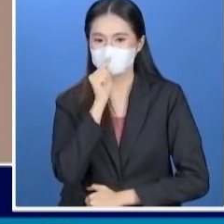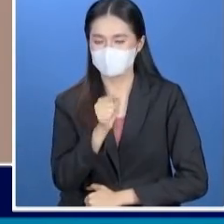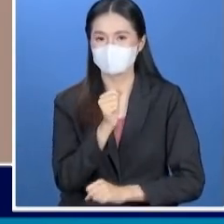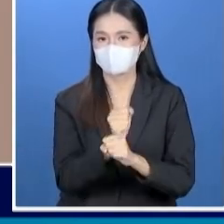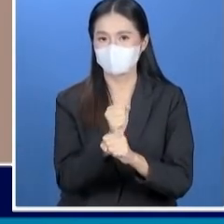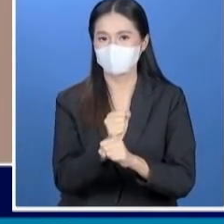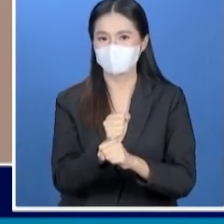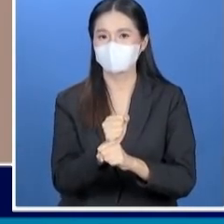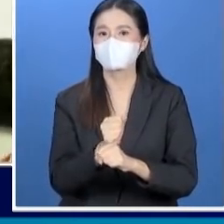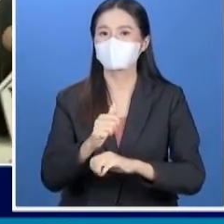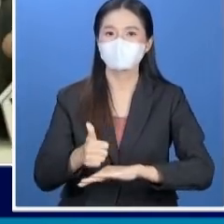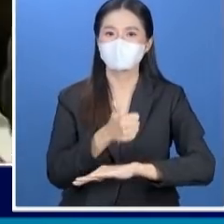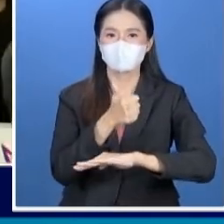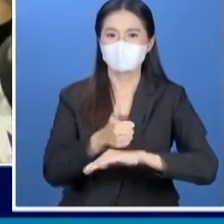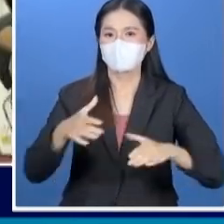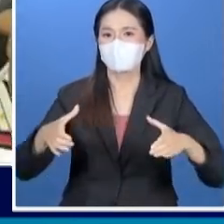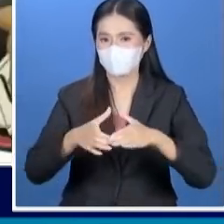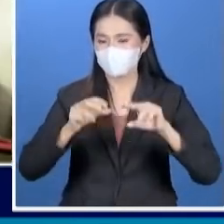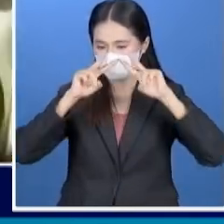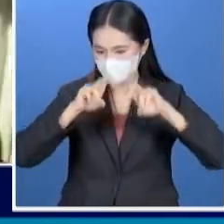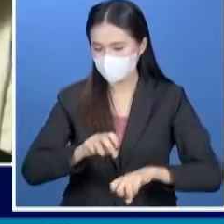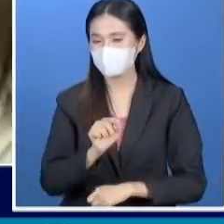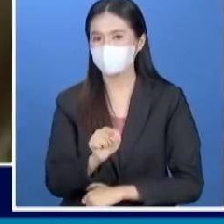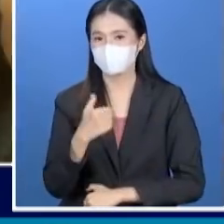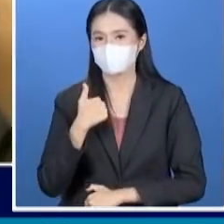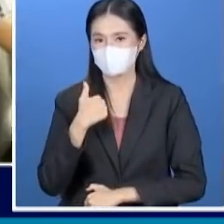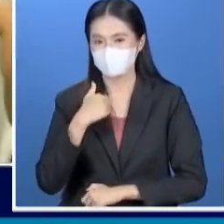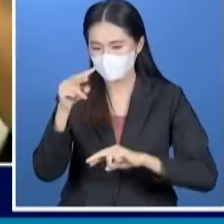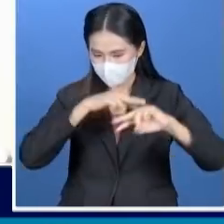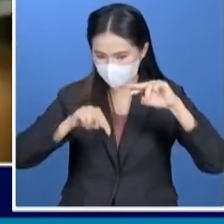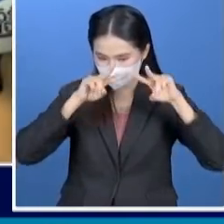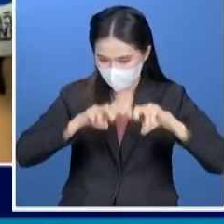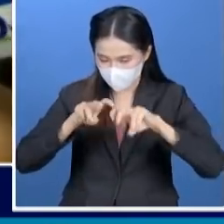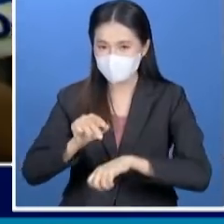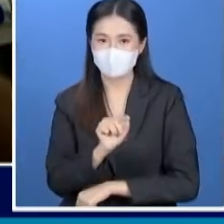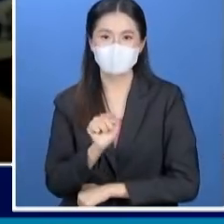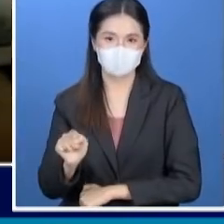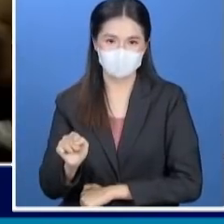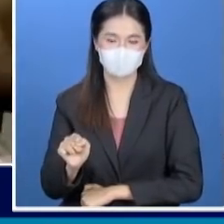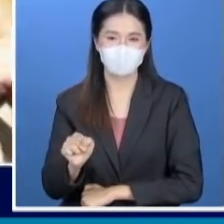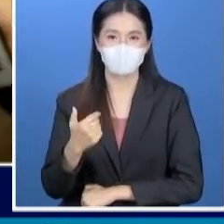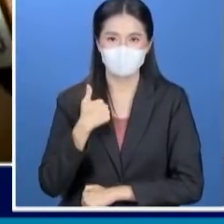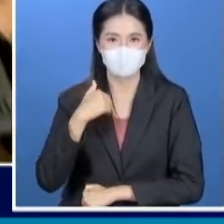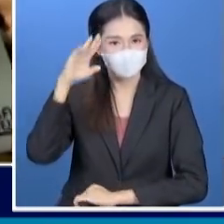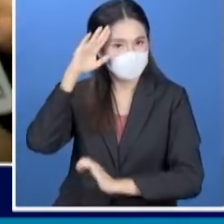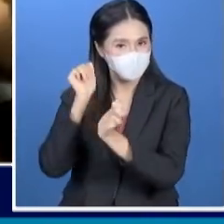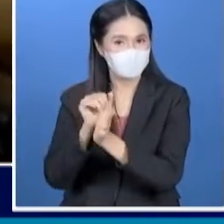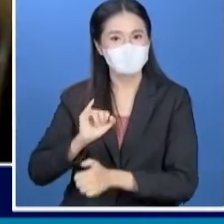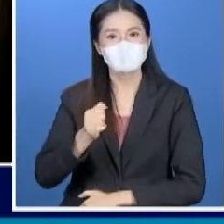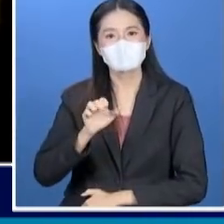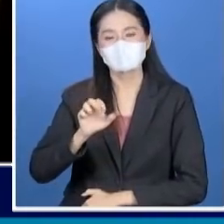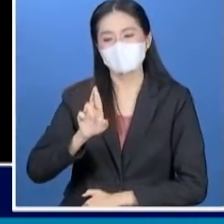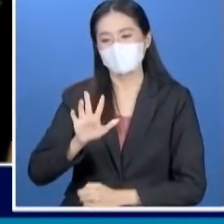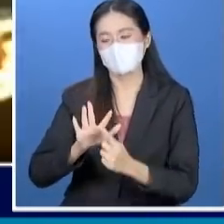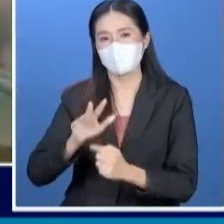ต่งตั้งคณะพนักงานสืบสวนสอบสวนเพื่อมาคลี่คลายคดีนี้โดยมีพลตำรวจโทจิรพัฒน์ภูมิ